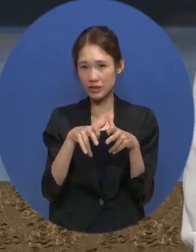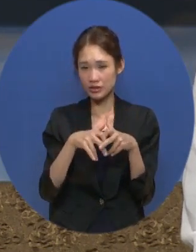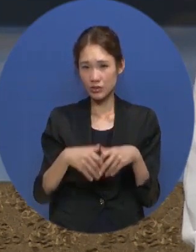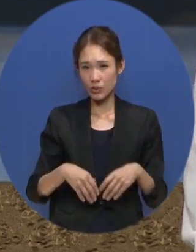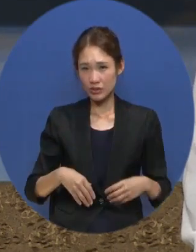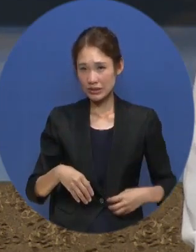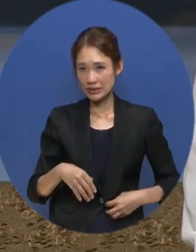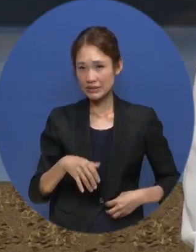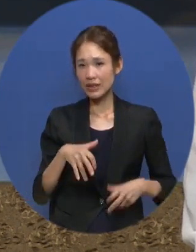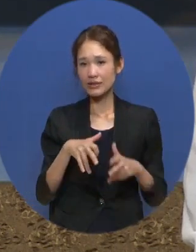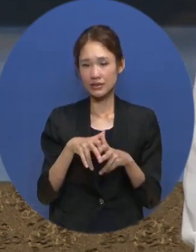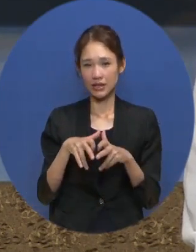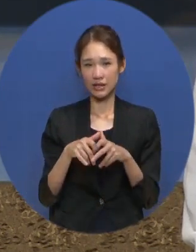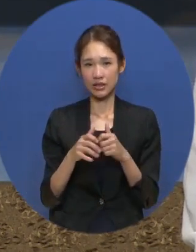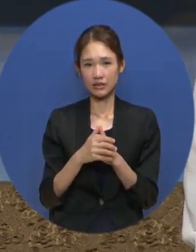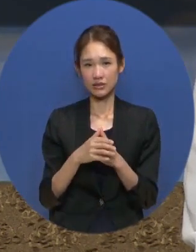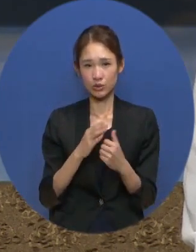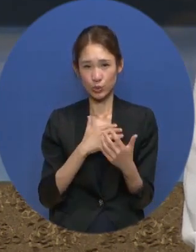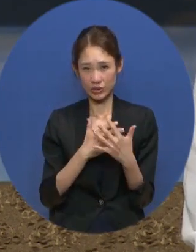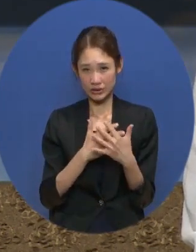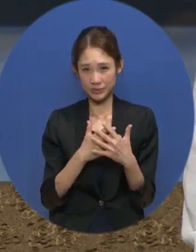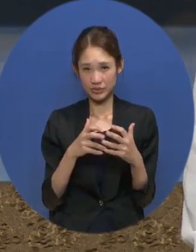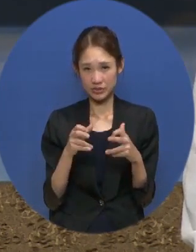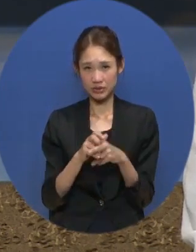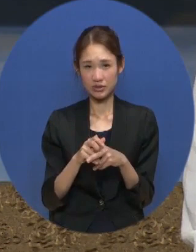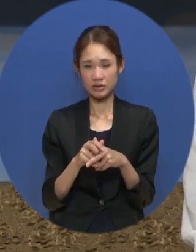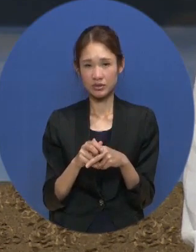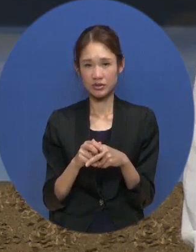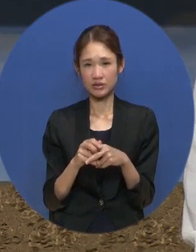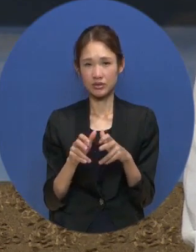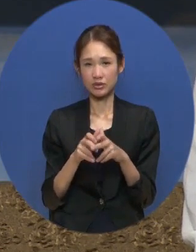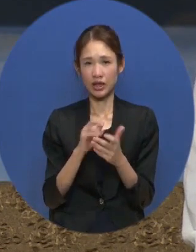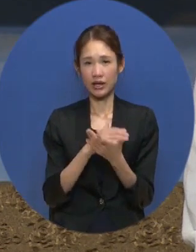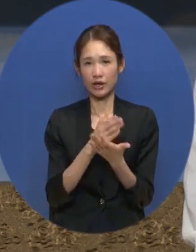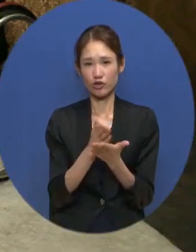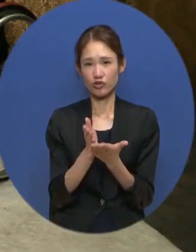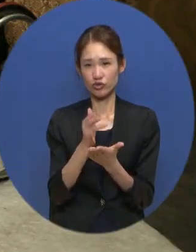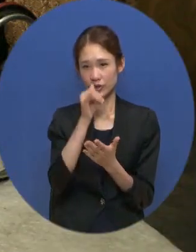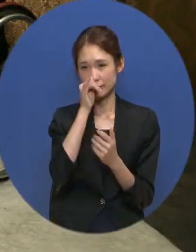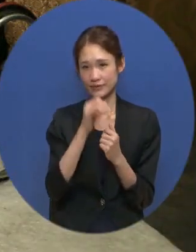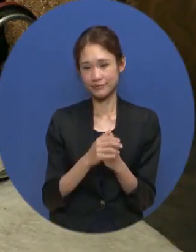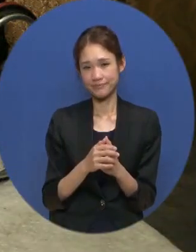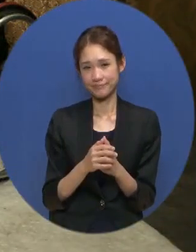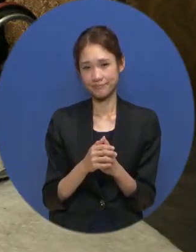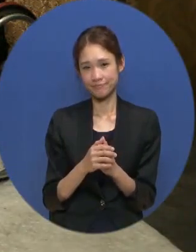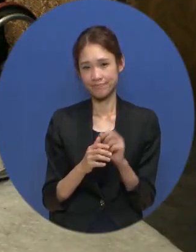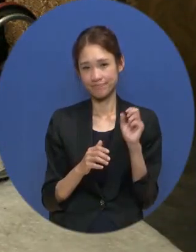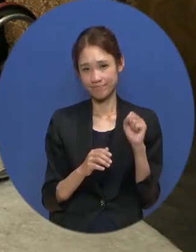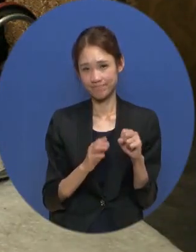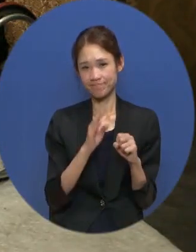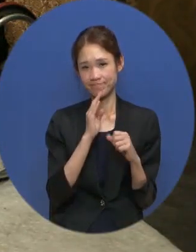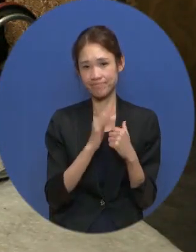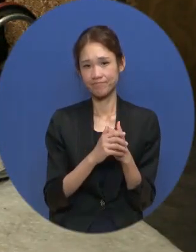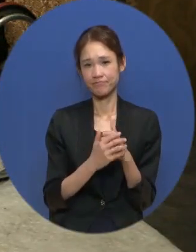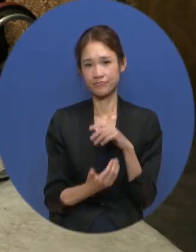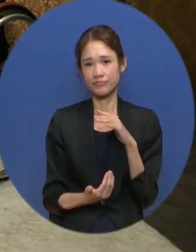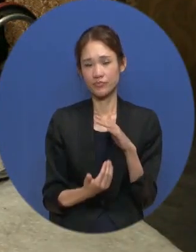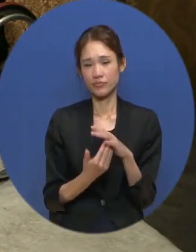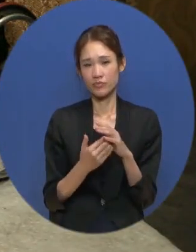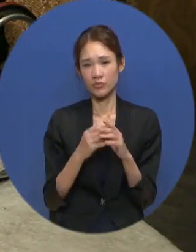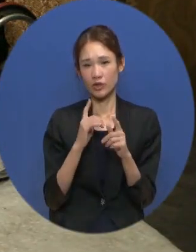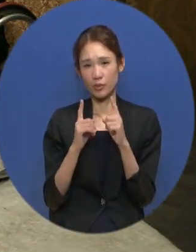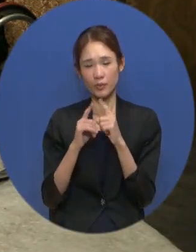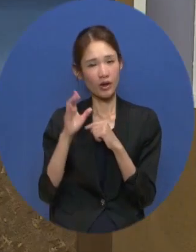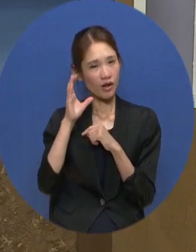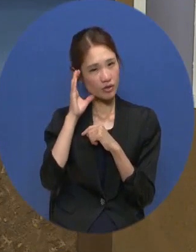장애, 신장 그리고 심장 장애 그렇게 장애 유형이 있네요. 예. 네, 그렇게 이루어져 있는데